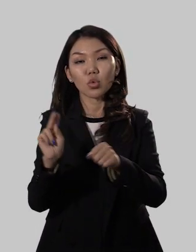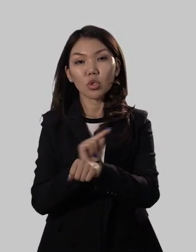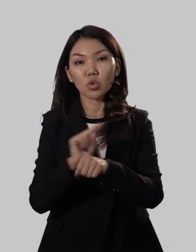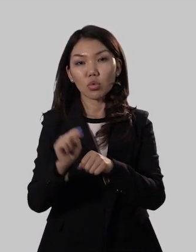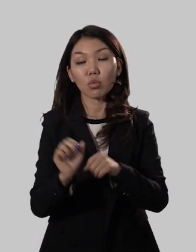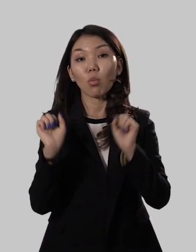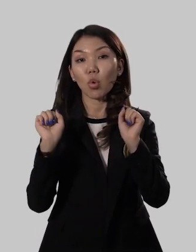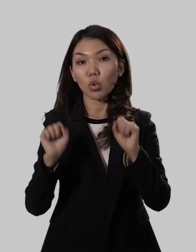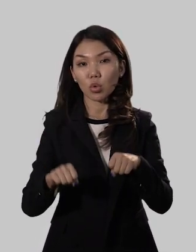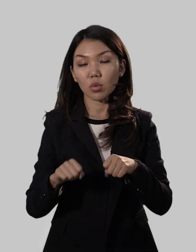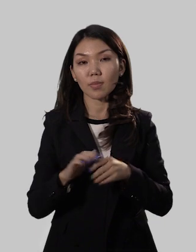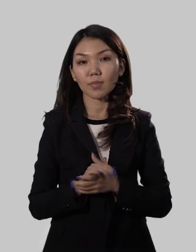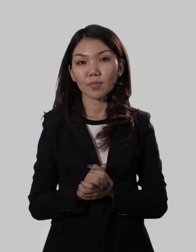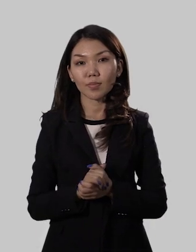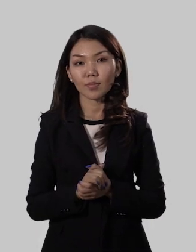чыңдоого болот.